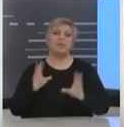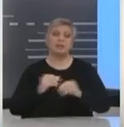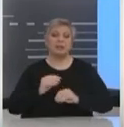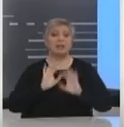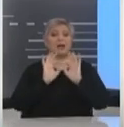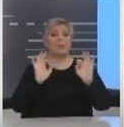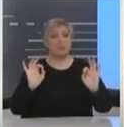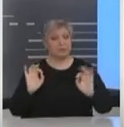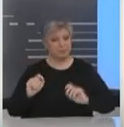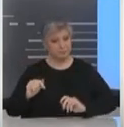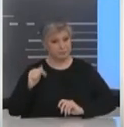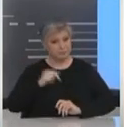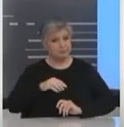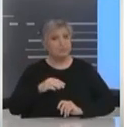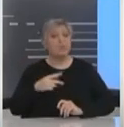άρθρο.